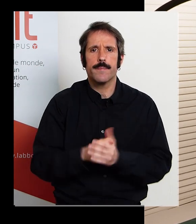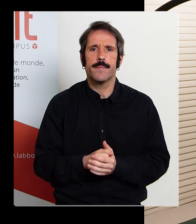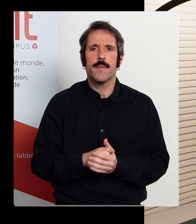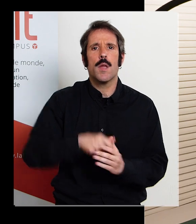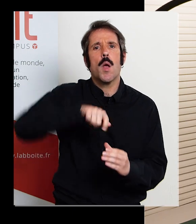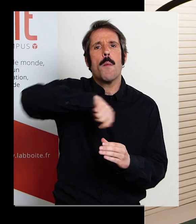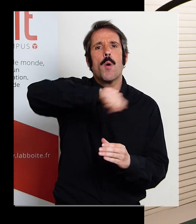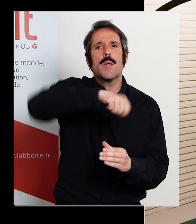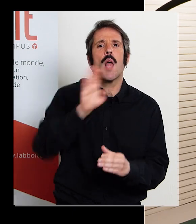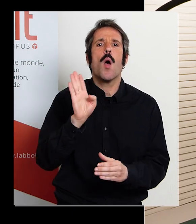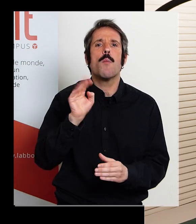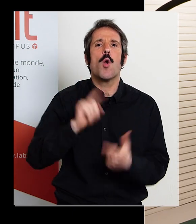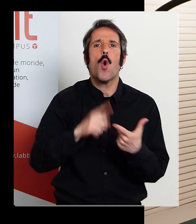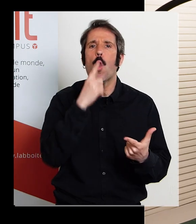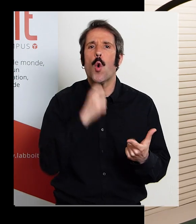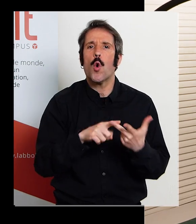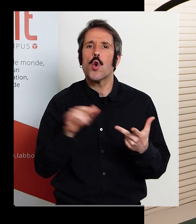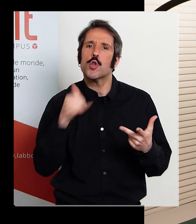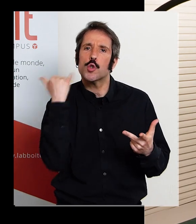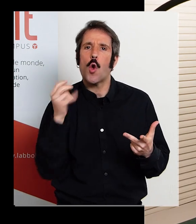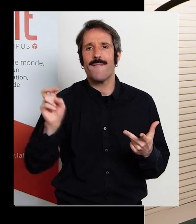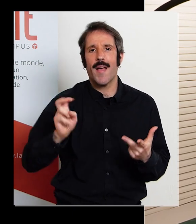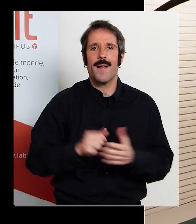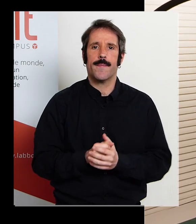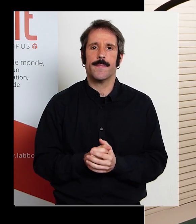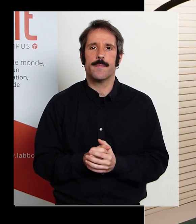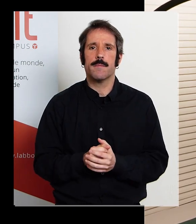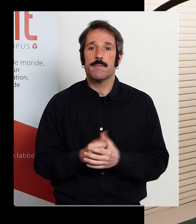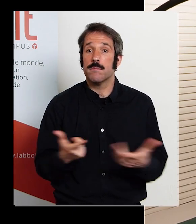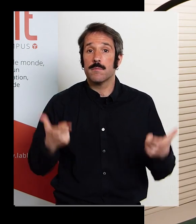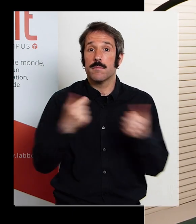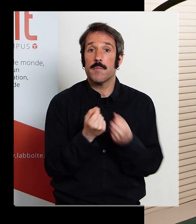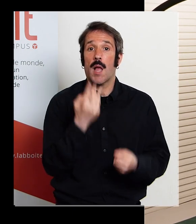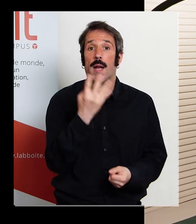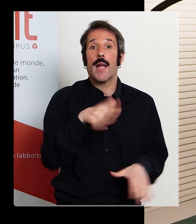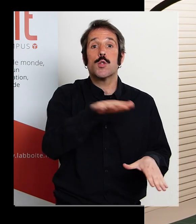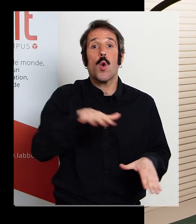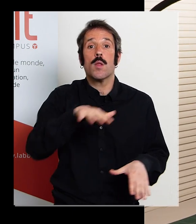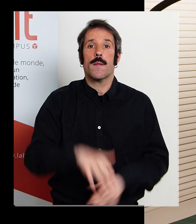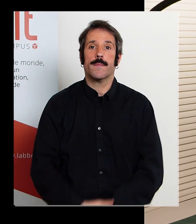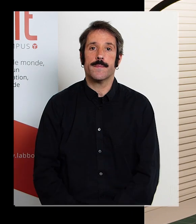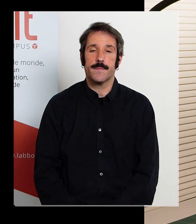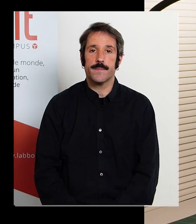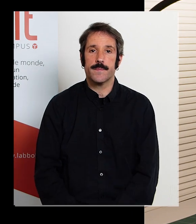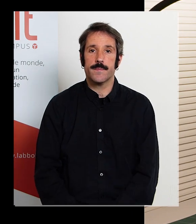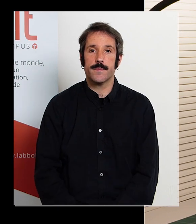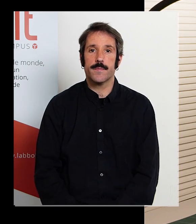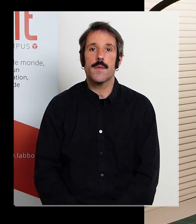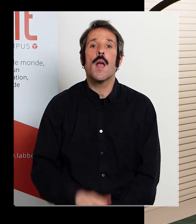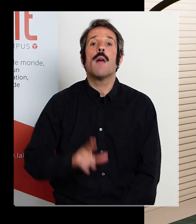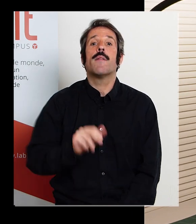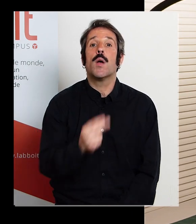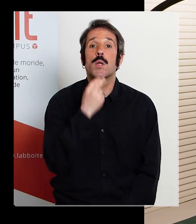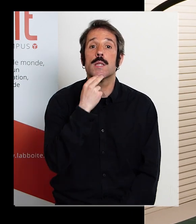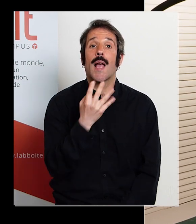programme, sur la bobine bleue, rouge, jaune et verte, qui correspondent aux 4 zones ici présentes,